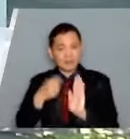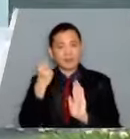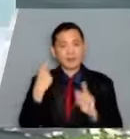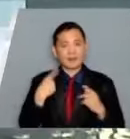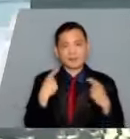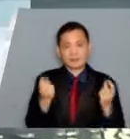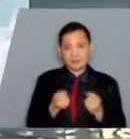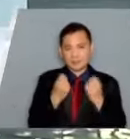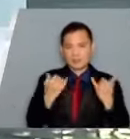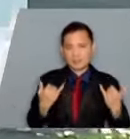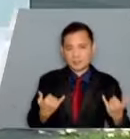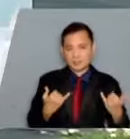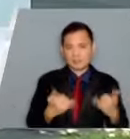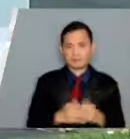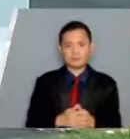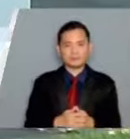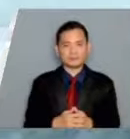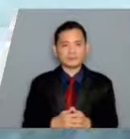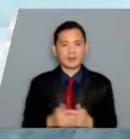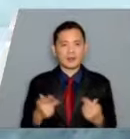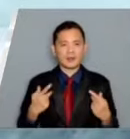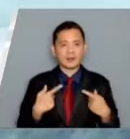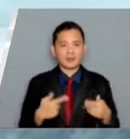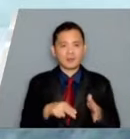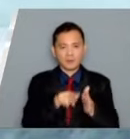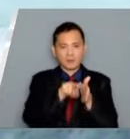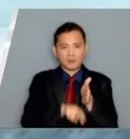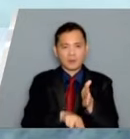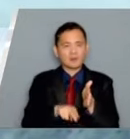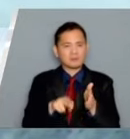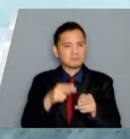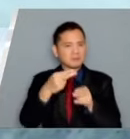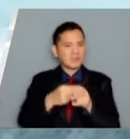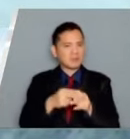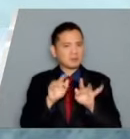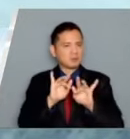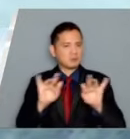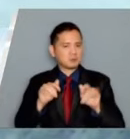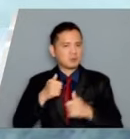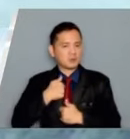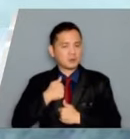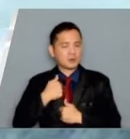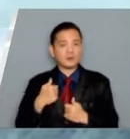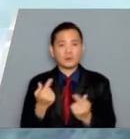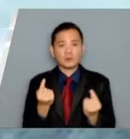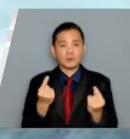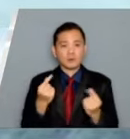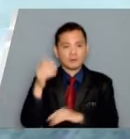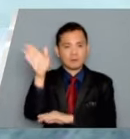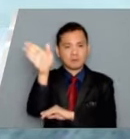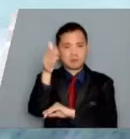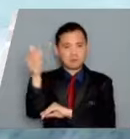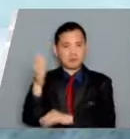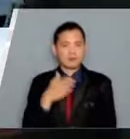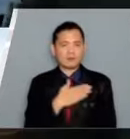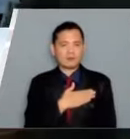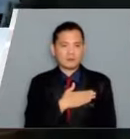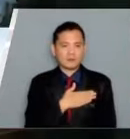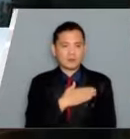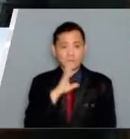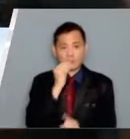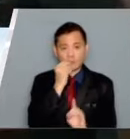unknown soldiers sa Fort Bonifacio sa Taguig isang Sunshine ceremony ang isinagawa rito sa pangunguna ni lieutenant general Roy m galido